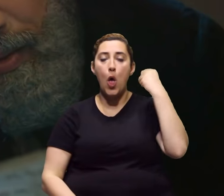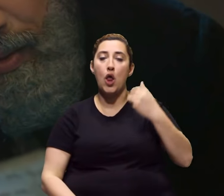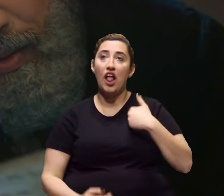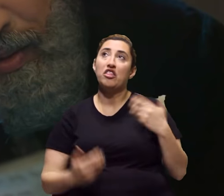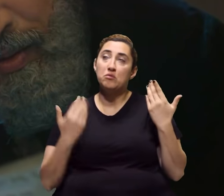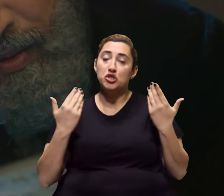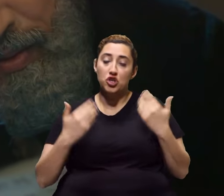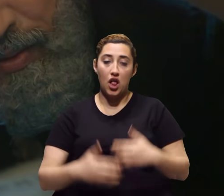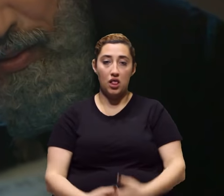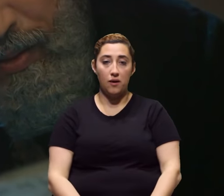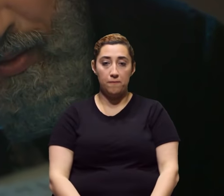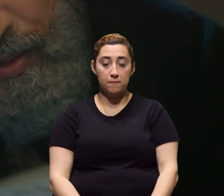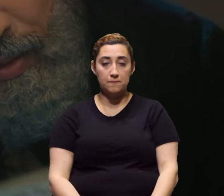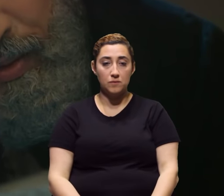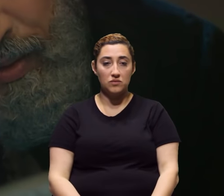kavramışız inşallah.